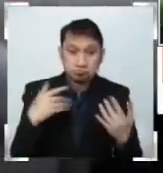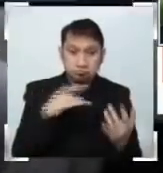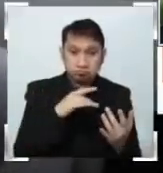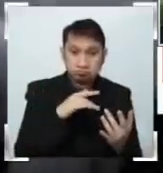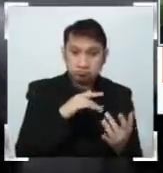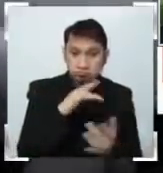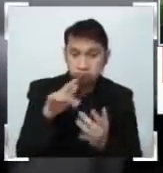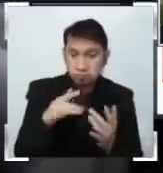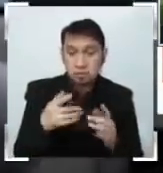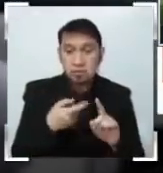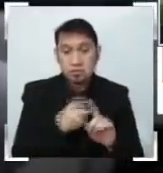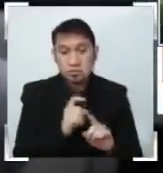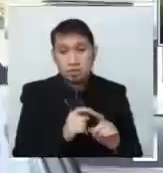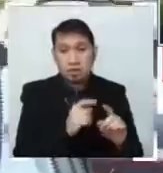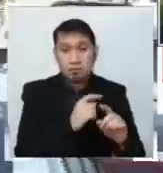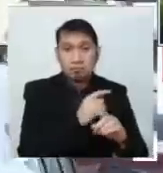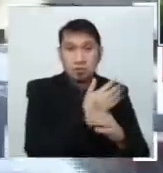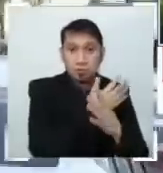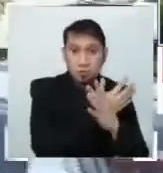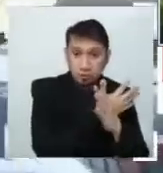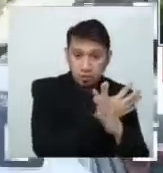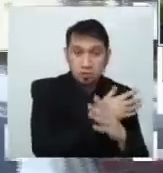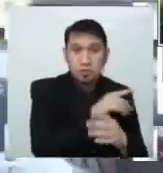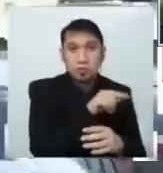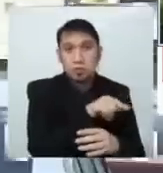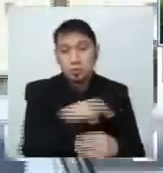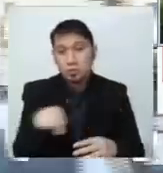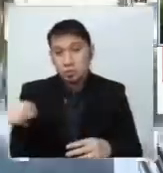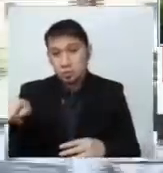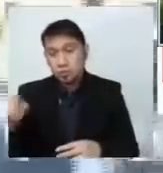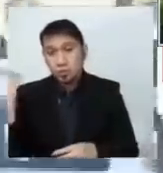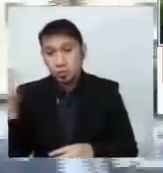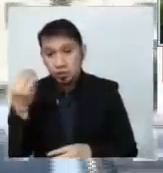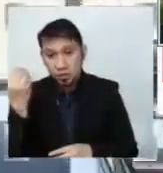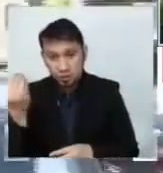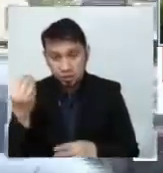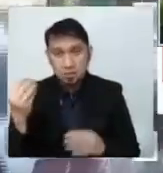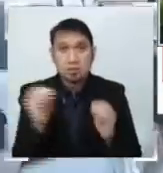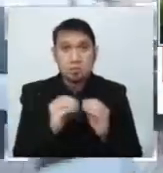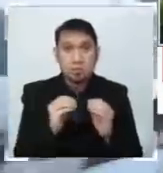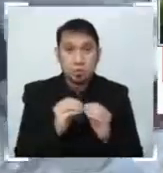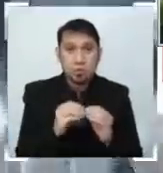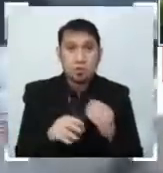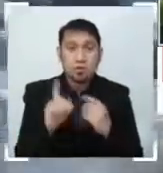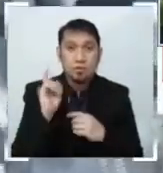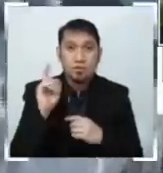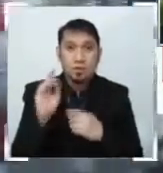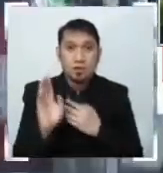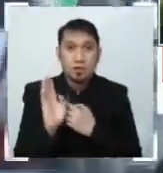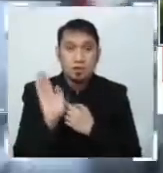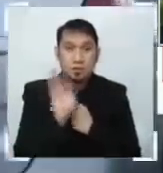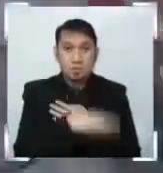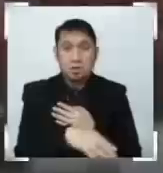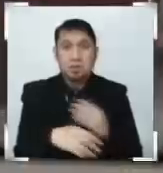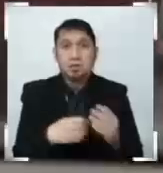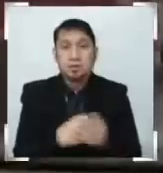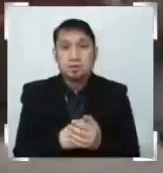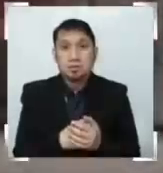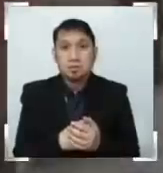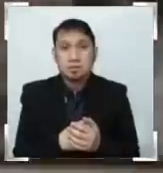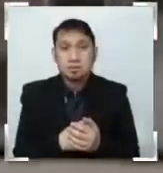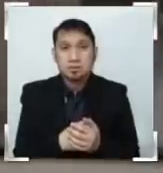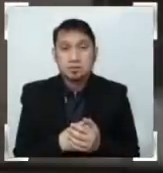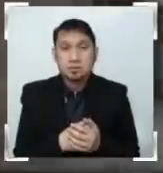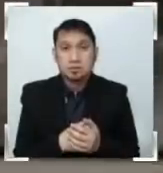from Monumento, magta-turn na po yung bus sa Ortigas upang mas mabilis po siya makabalik dito sa mga bus stops natin.